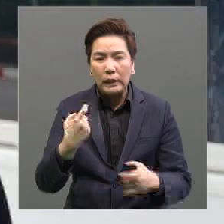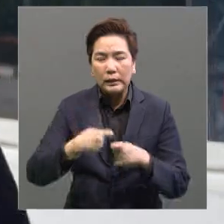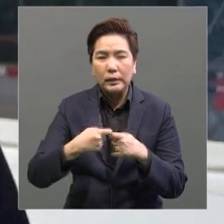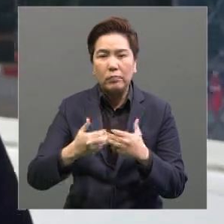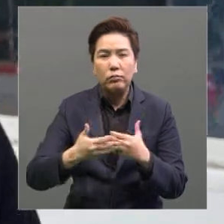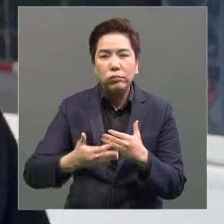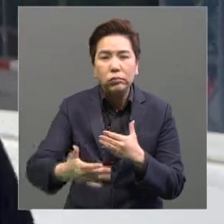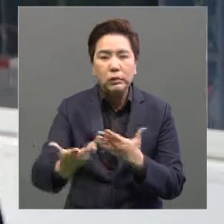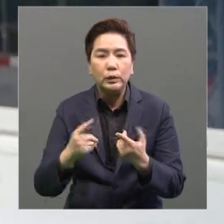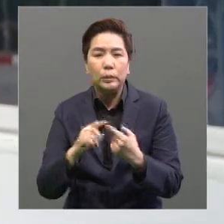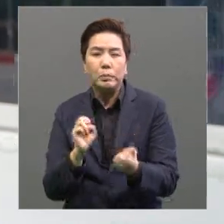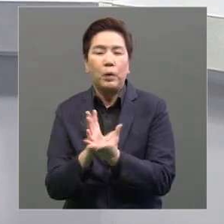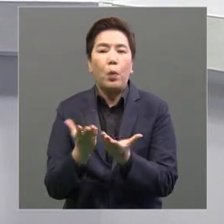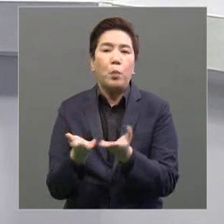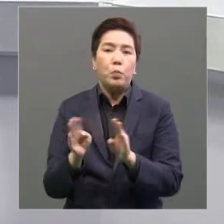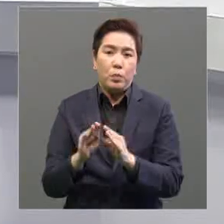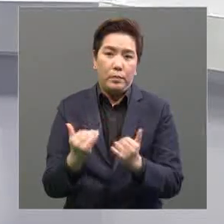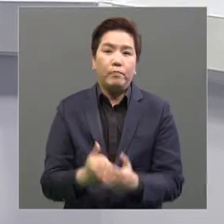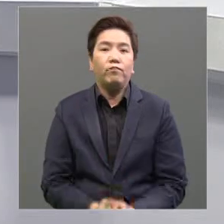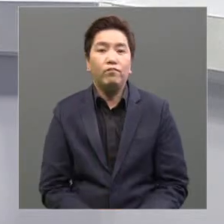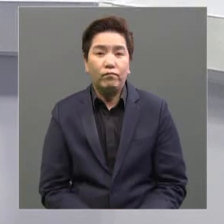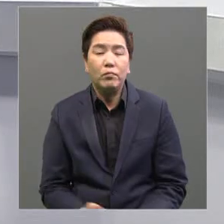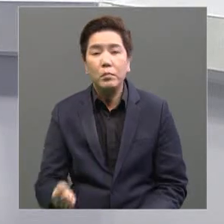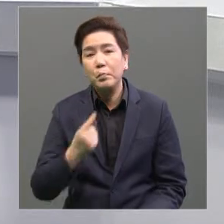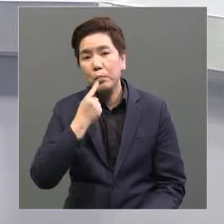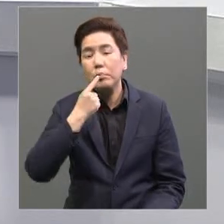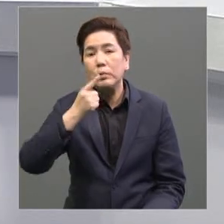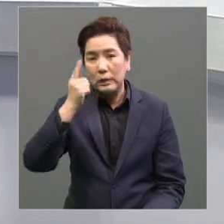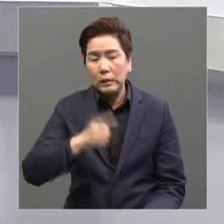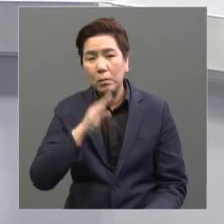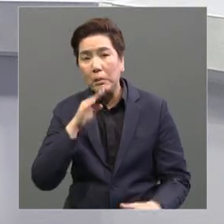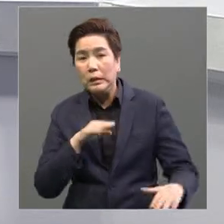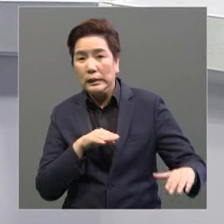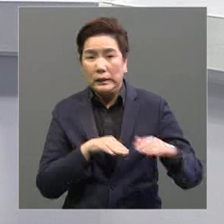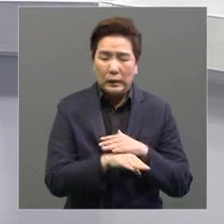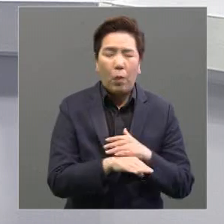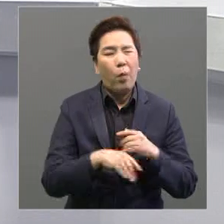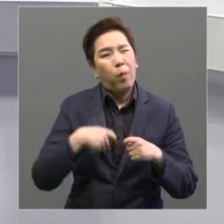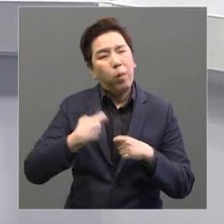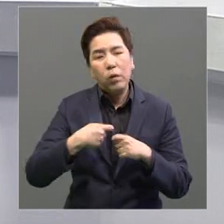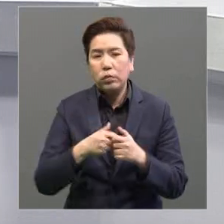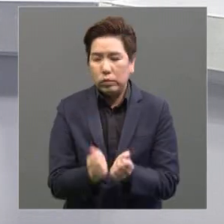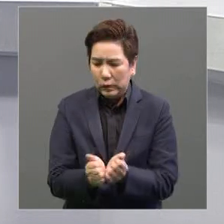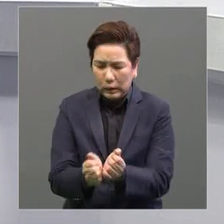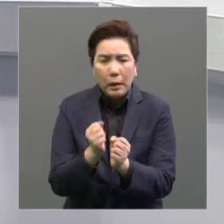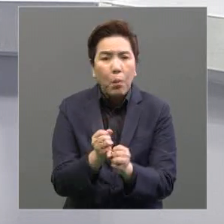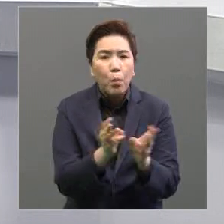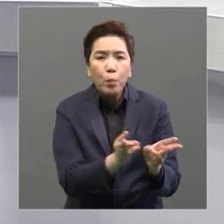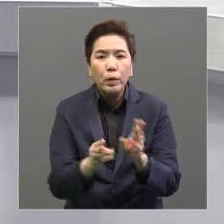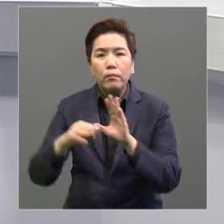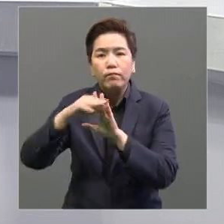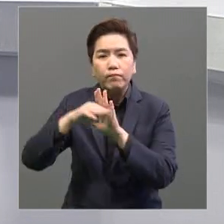ไปไกลจากครอบครัว ครับ ก็อย่างที่พูดจริงอะค่ะว่ายิ่งหนีมันยิ่งลำบากมอบตัวทำอะไรให้มันถูกต้องตามกระ